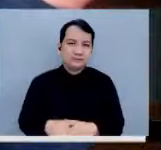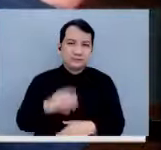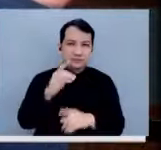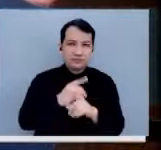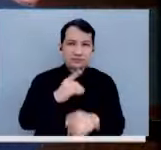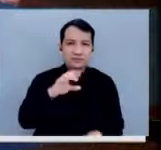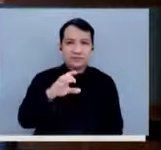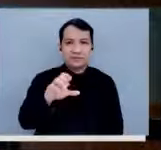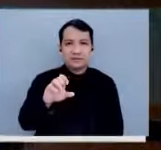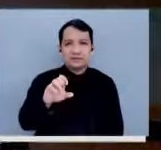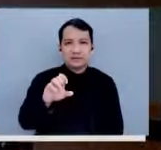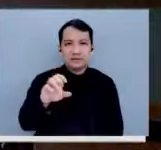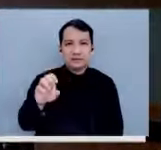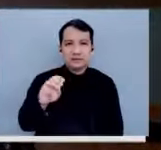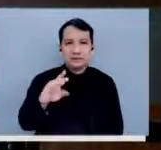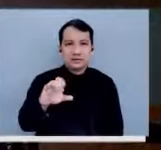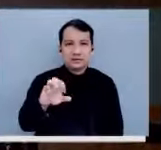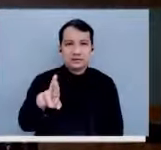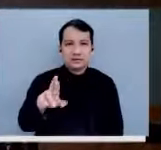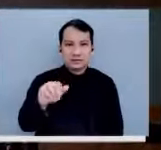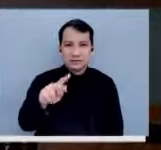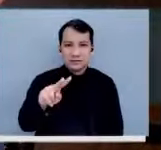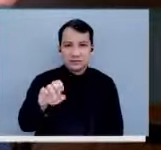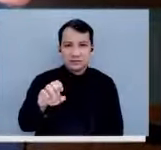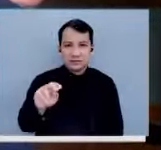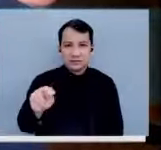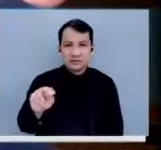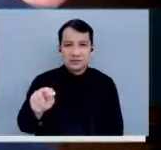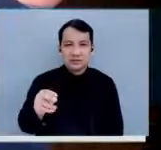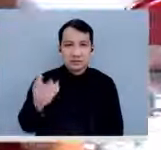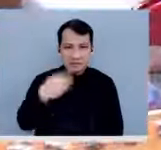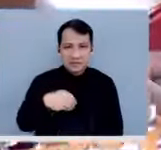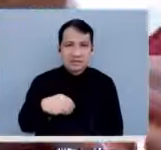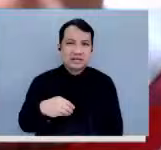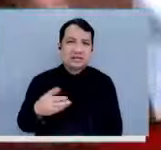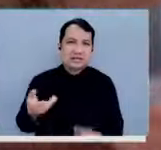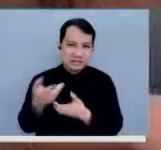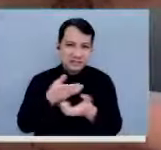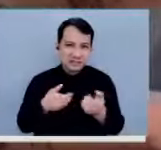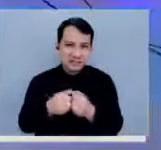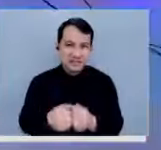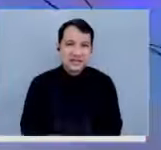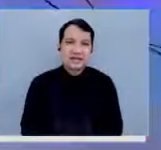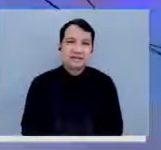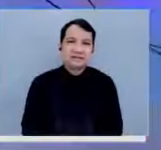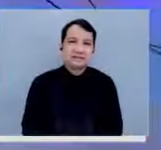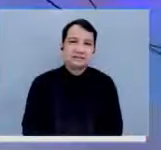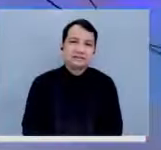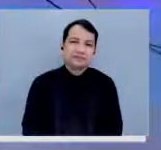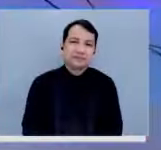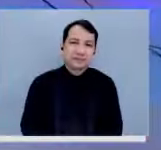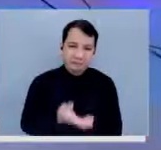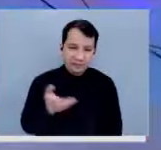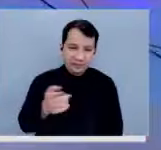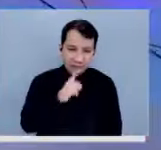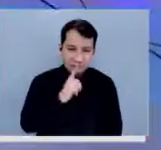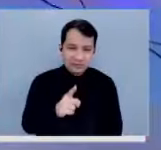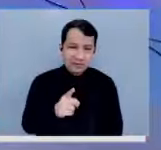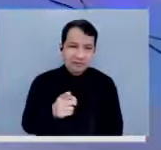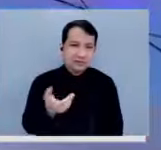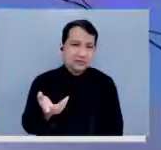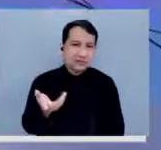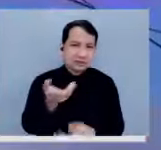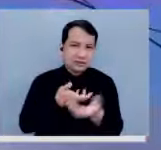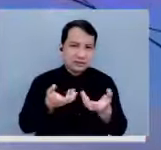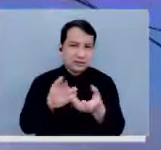ay, December Avenue. So rin mga kakalaborate yun. Okay. I'm so excited. Okay, kwentuhan nyo kami tungkol